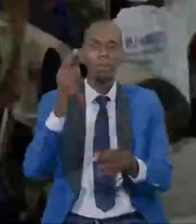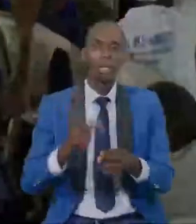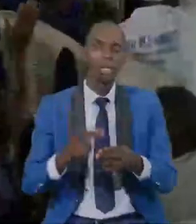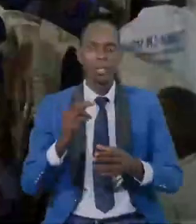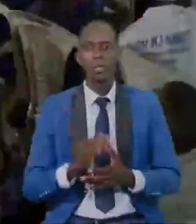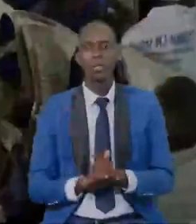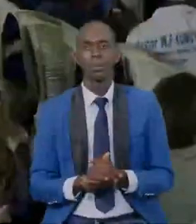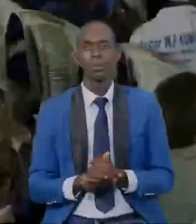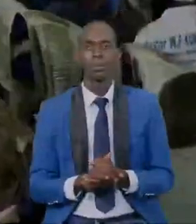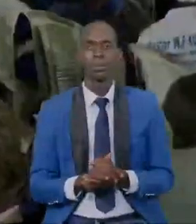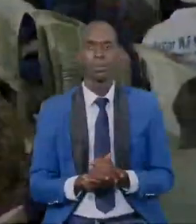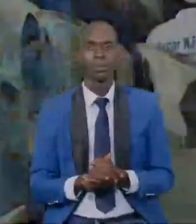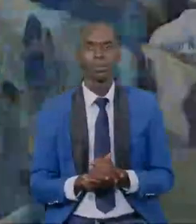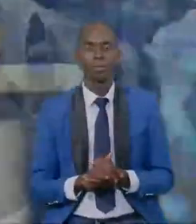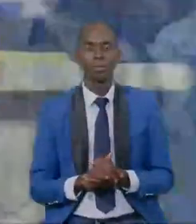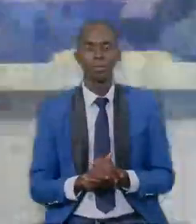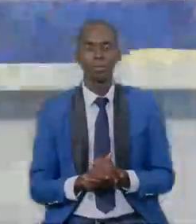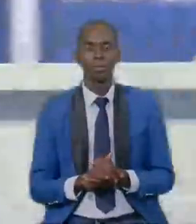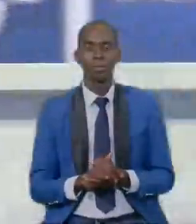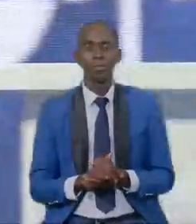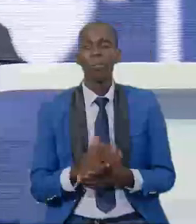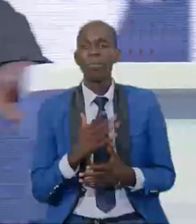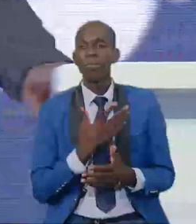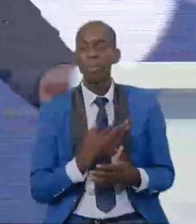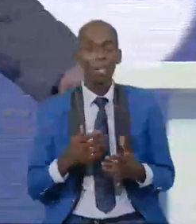au nom de Jésus-Christ.